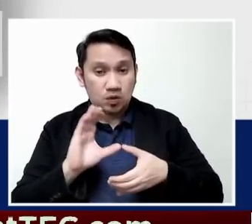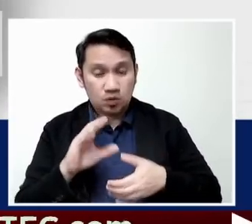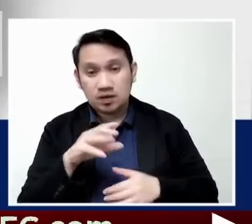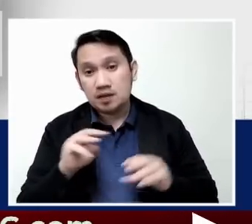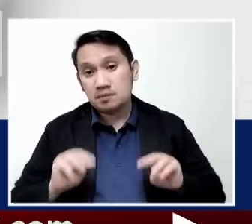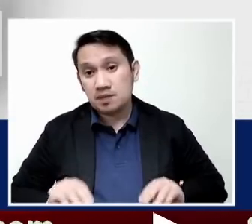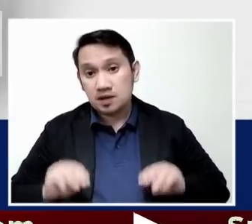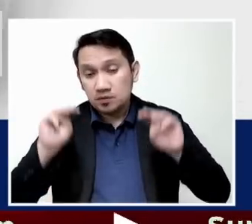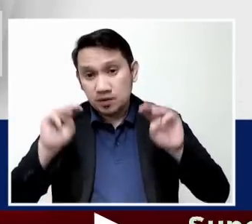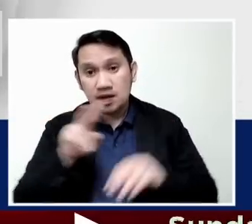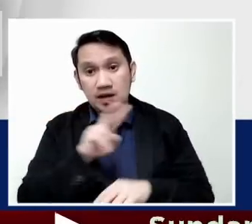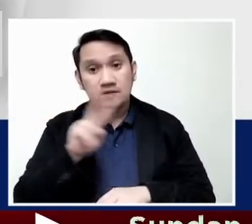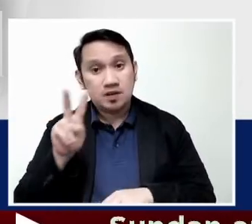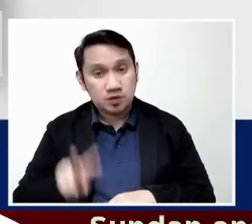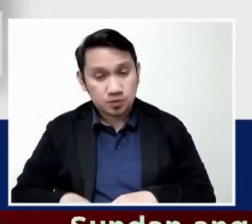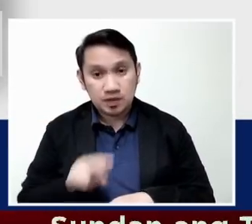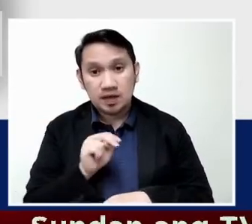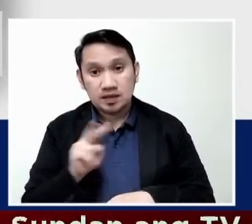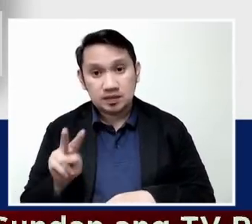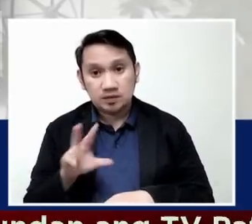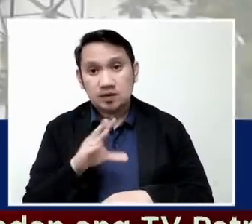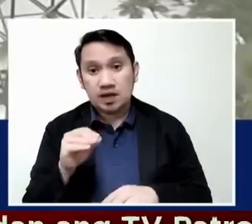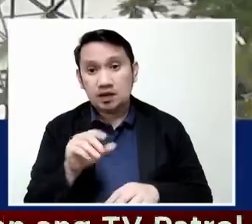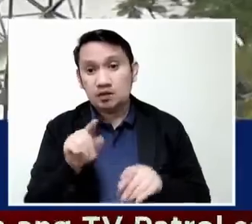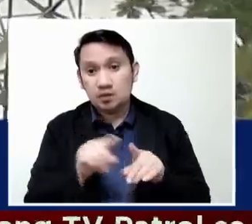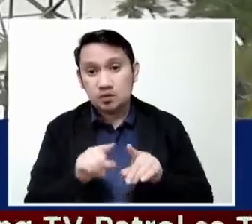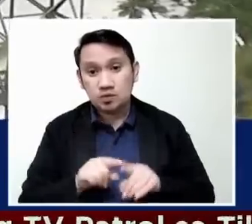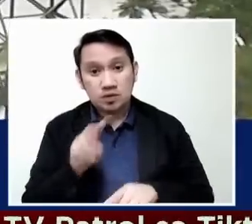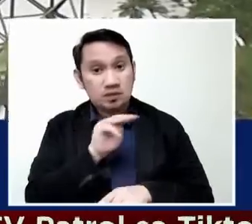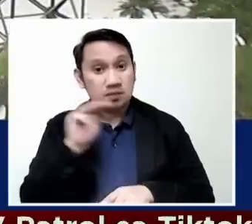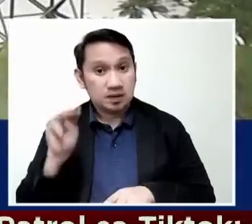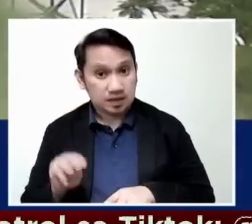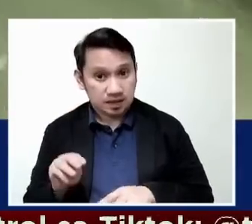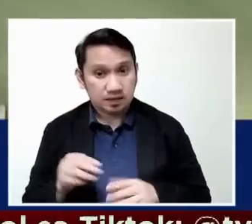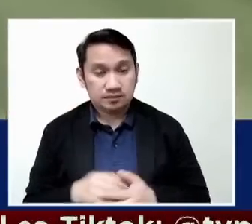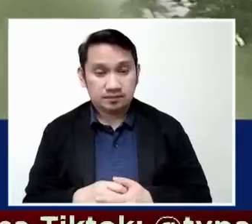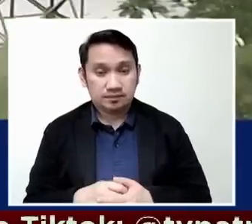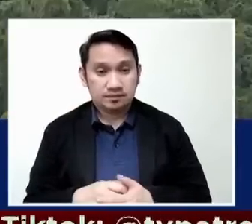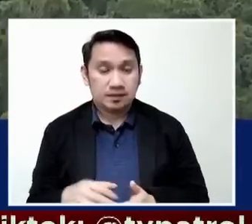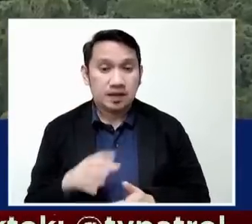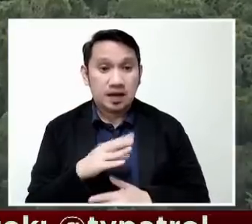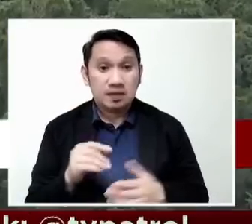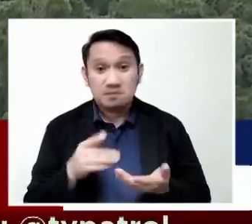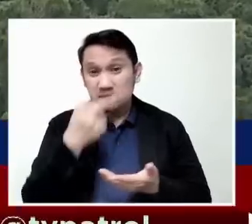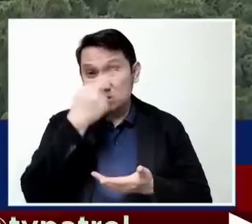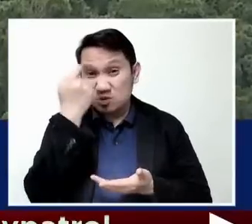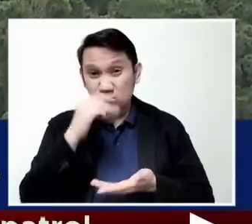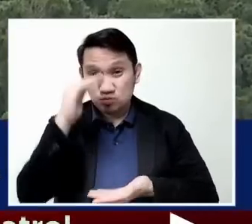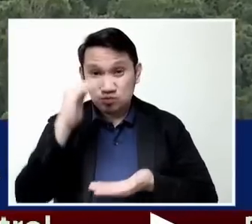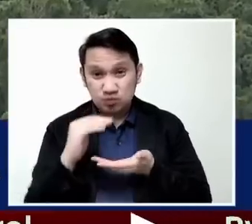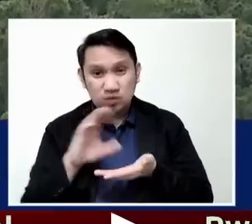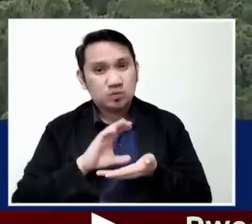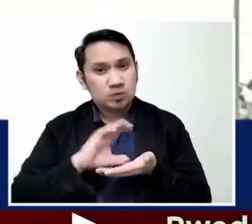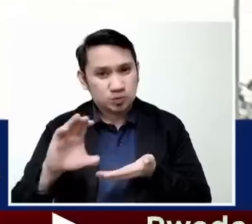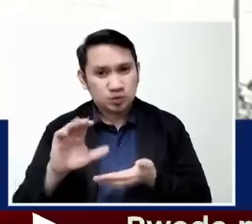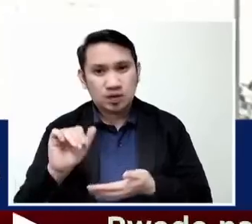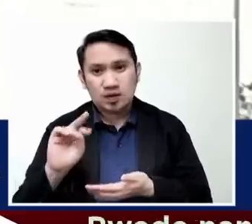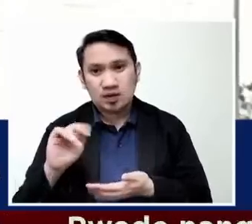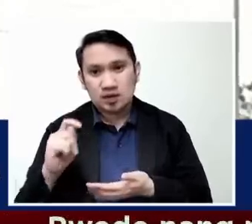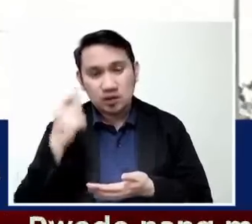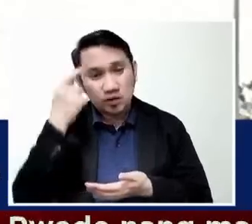Malabon, Valenzuela, Navotas at Maynila. Kasunod ito ng pagbaba ng alokasyon ng tubig mula Angat Dam para sa